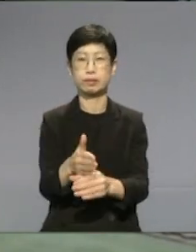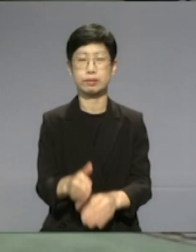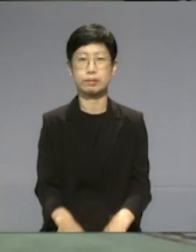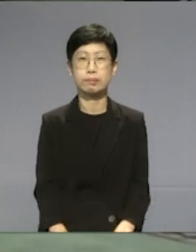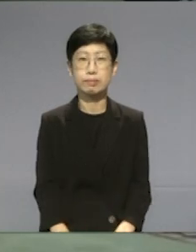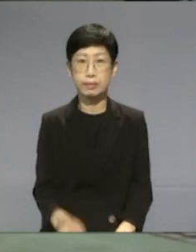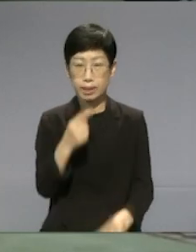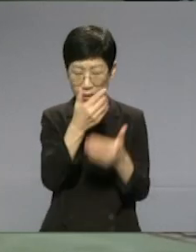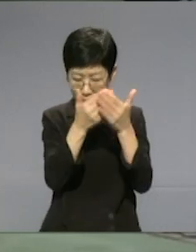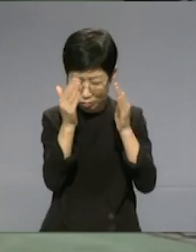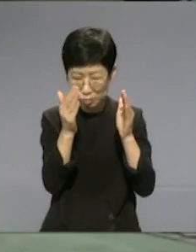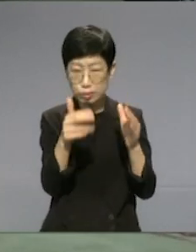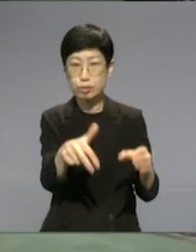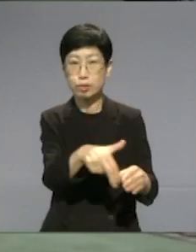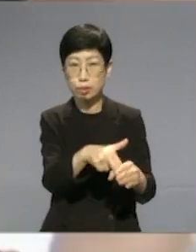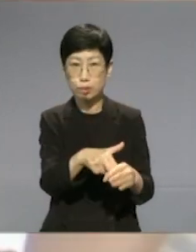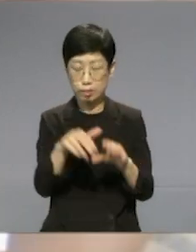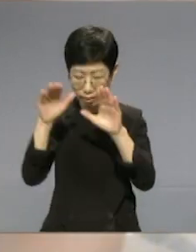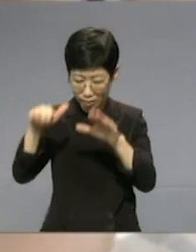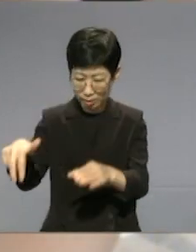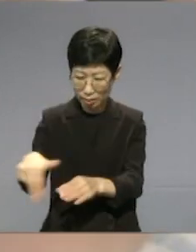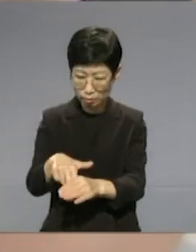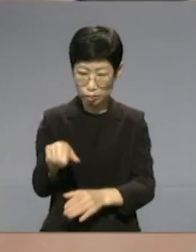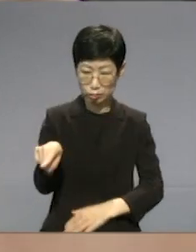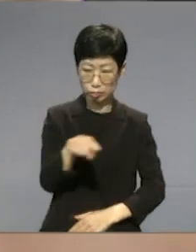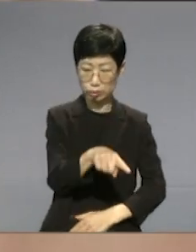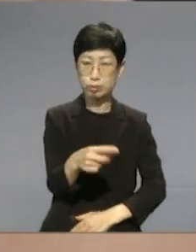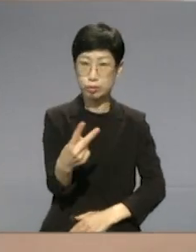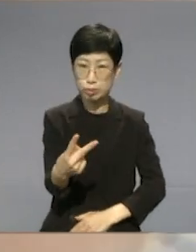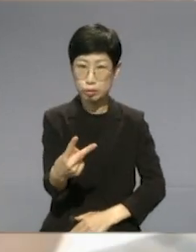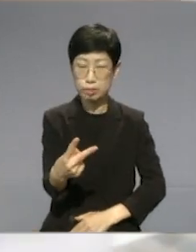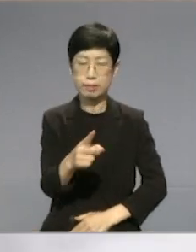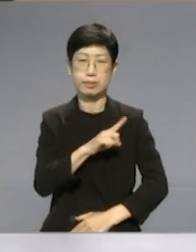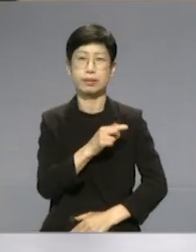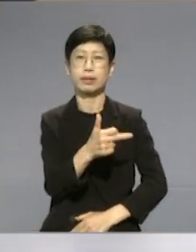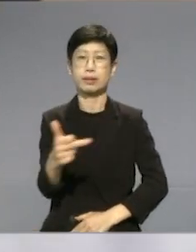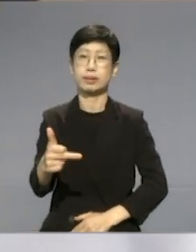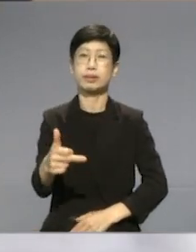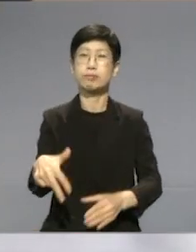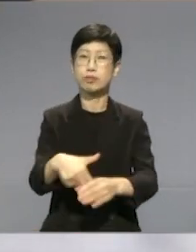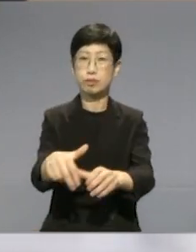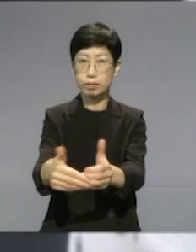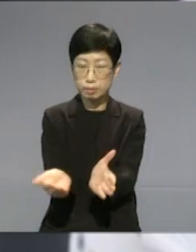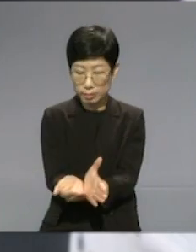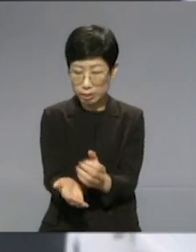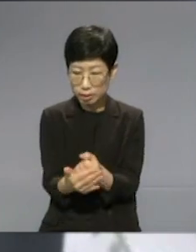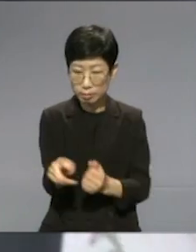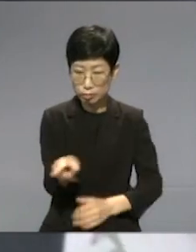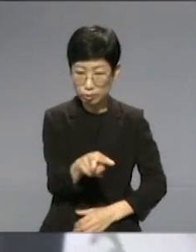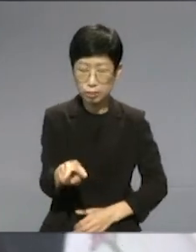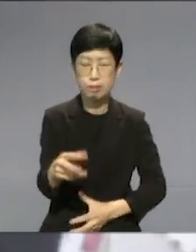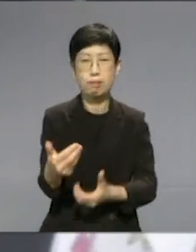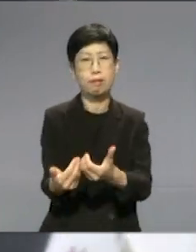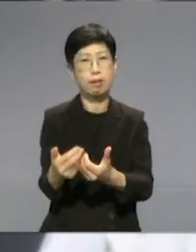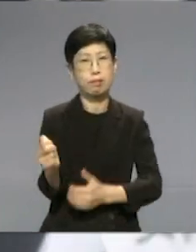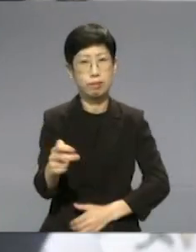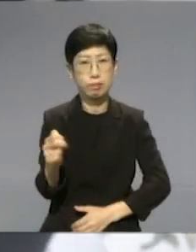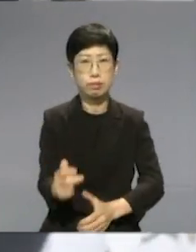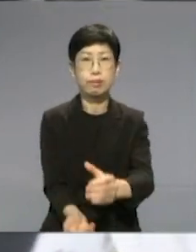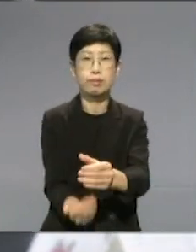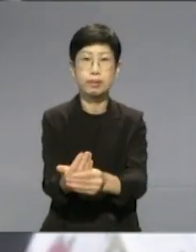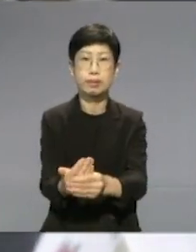말하자면 힌두교와 이슬람교가 인도에서 가장 큰 종교 집단이다 보니 그만큼 이 둘의 충돌이 잦은